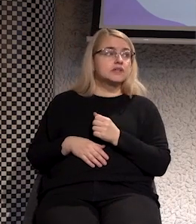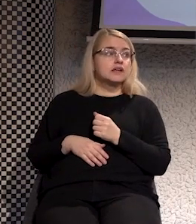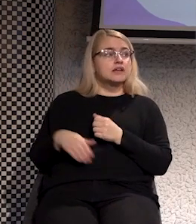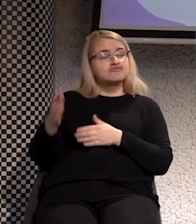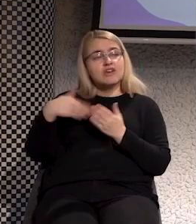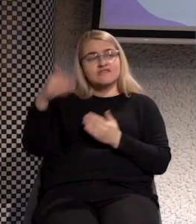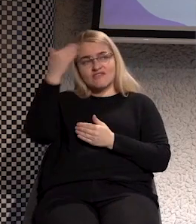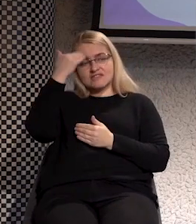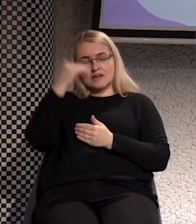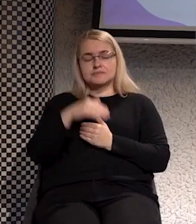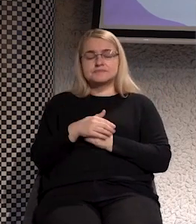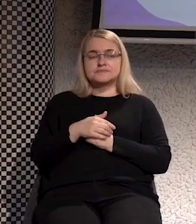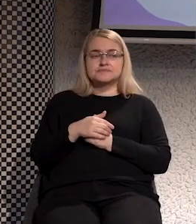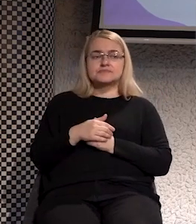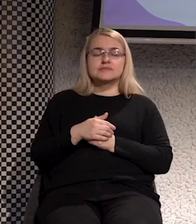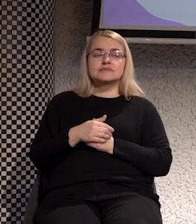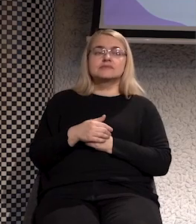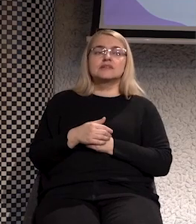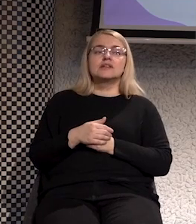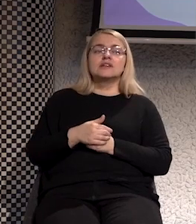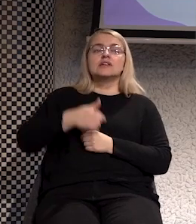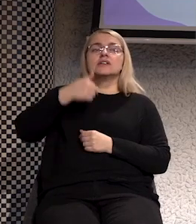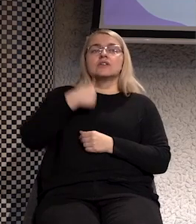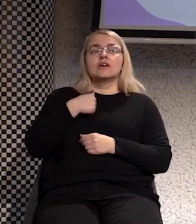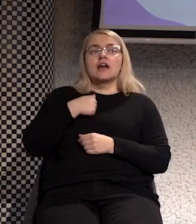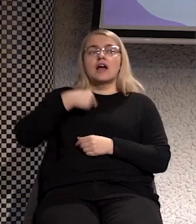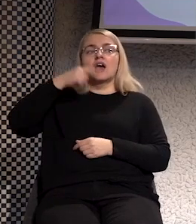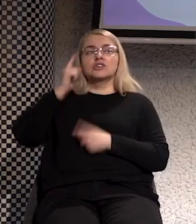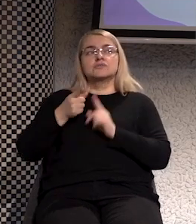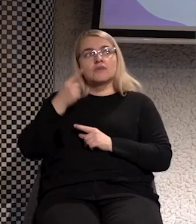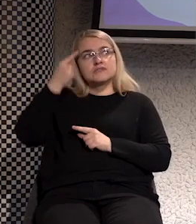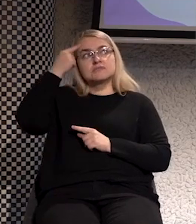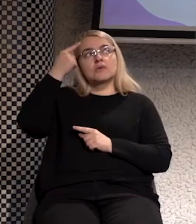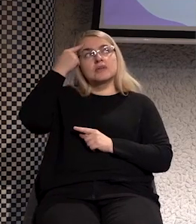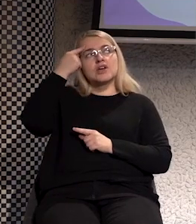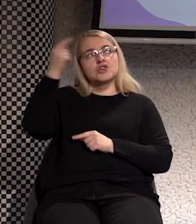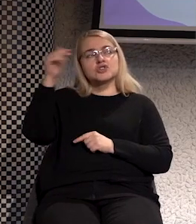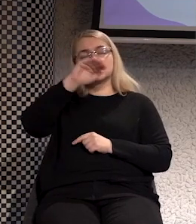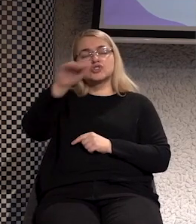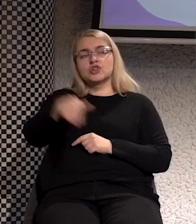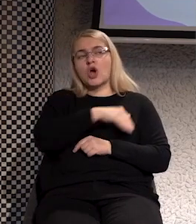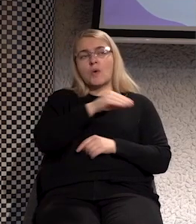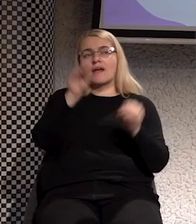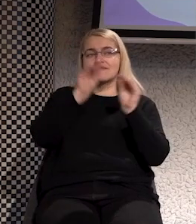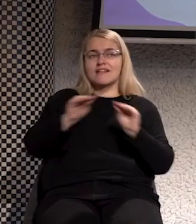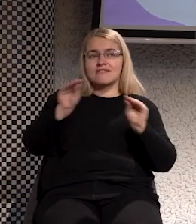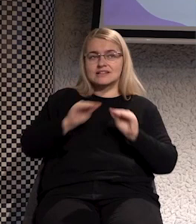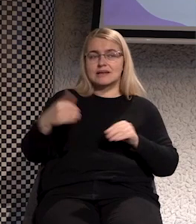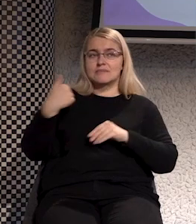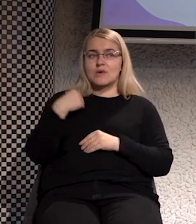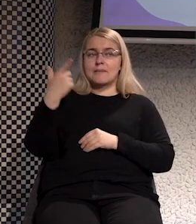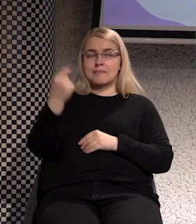wiedzowych. Jak znowu sięgnę trochę tak na szybko wspomnieniami do szkoły trenerskiej, to też było mega wzmacniające, że mieliśmy pary